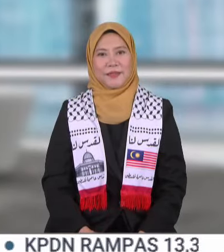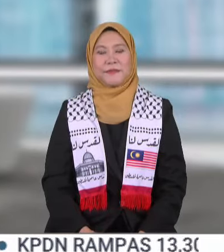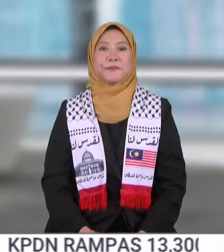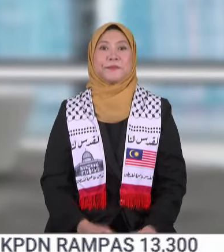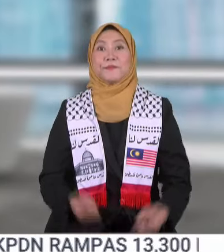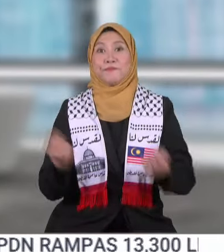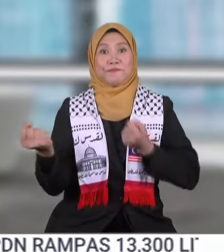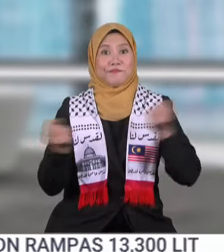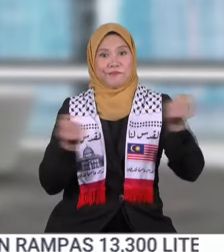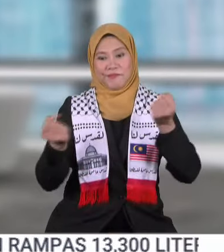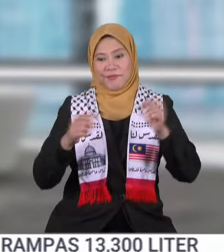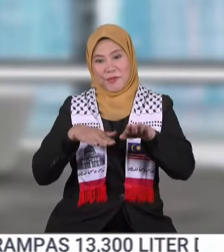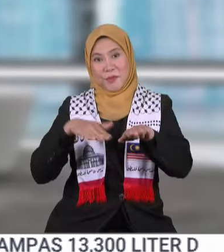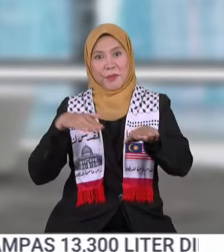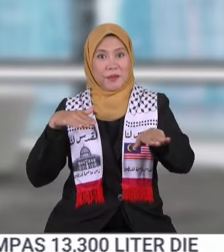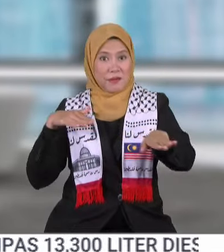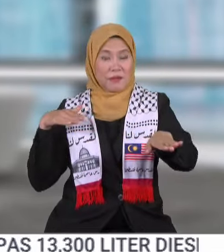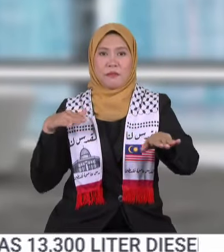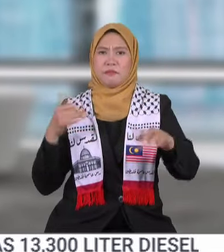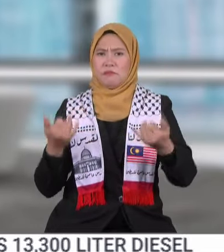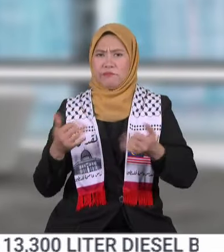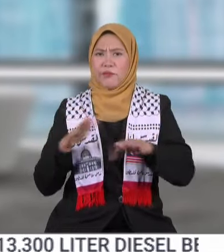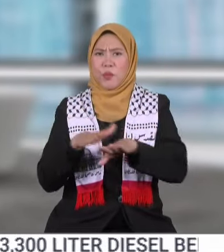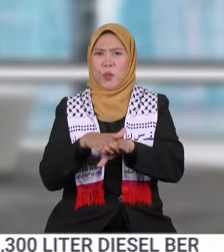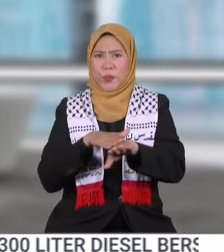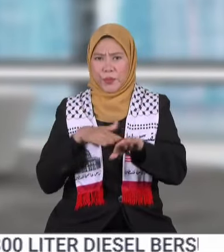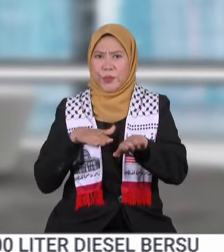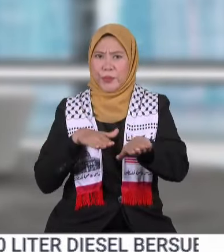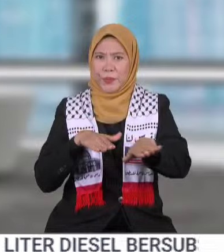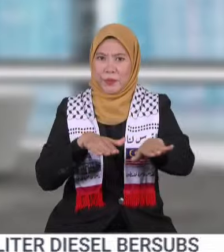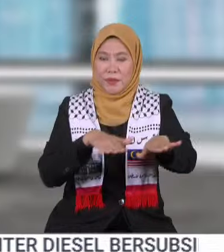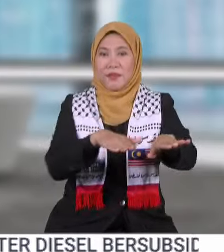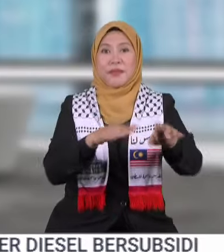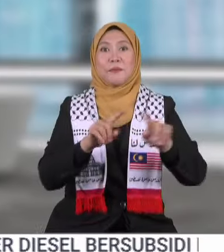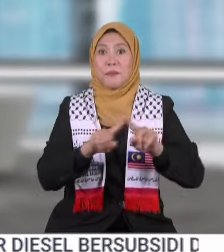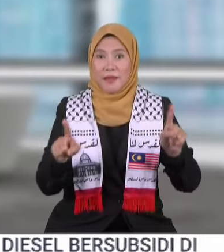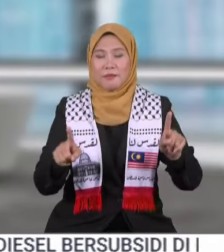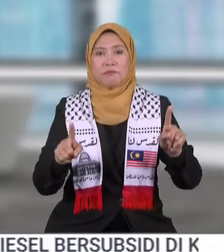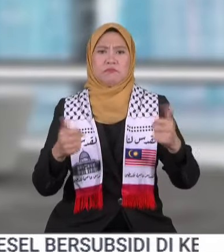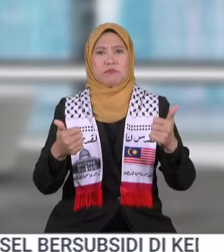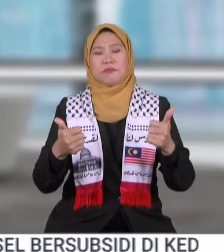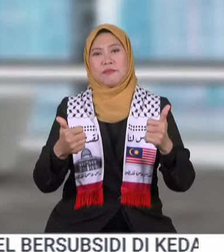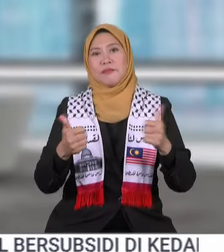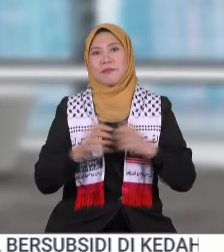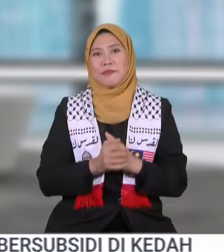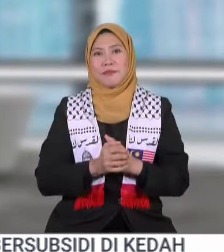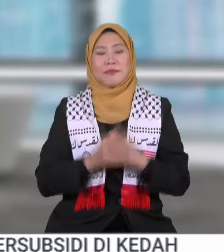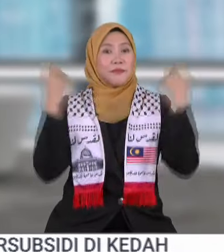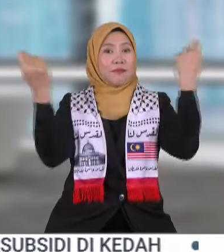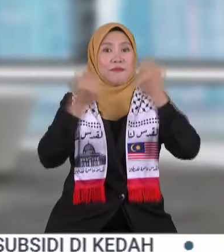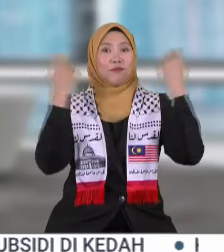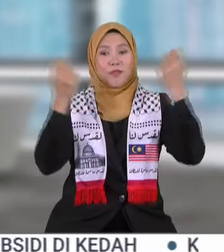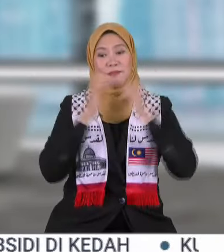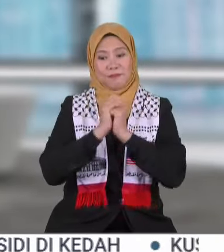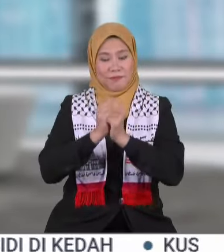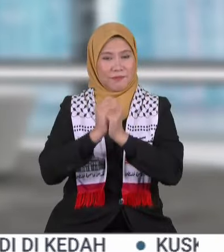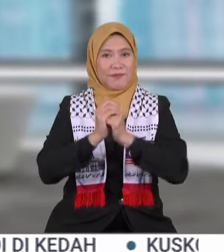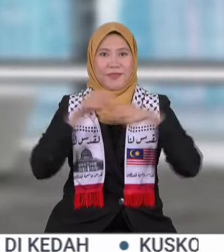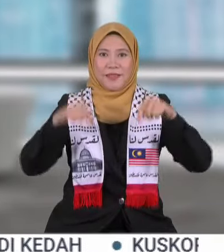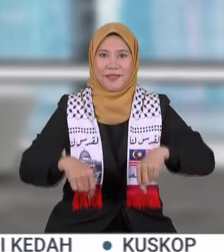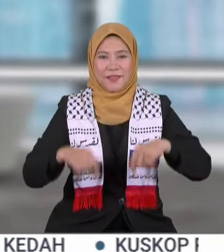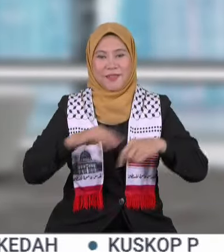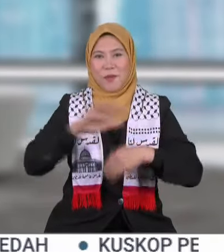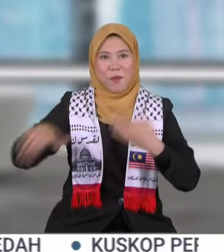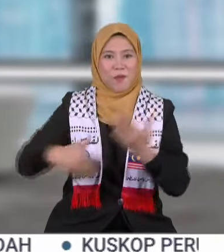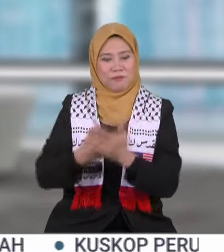Aliran trafik di beberapa lebuh raya utama negara bergerak perlahan ketika ini. Namun terkawal, ia bersempena cuti sambutan Tahun Baru Cina hari ini di